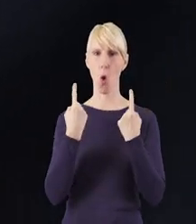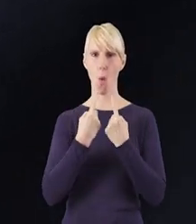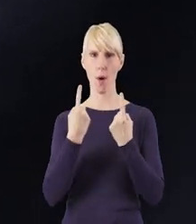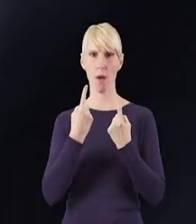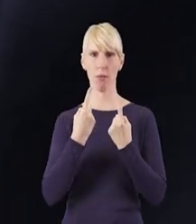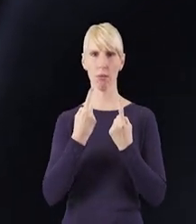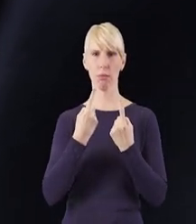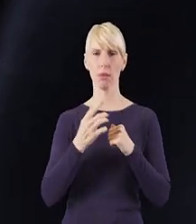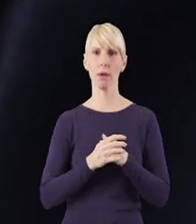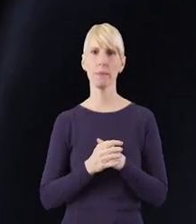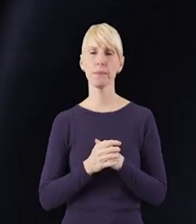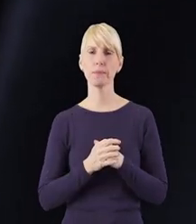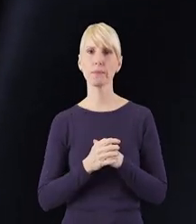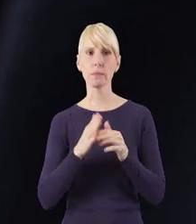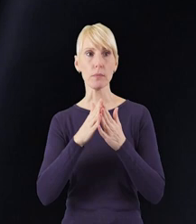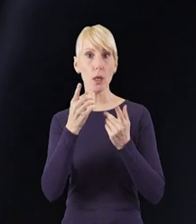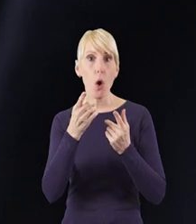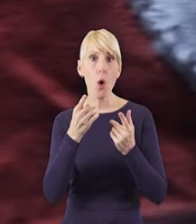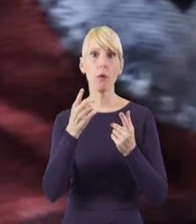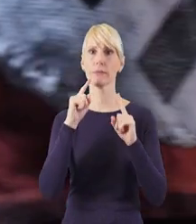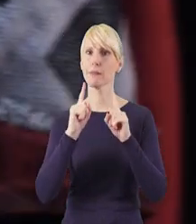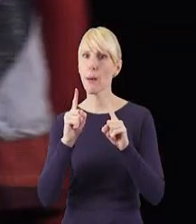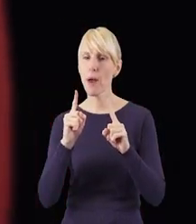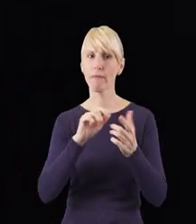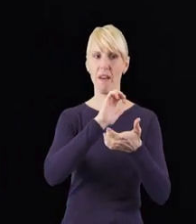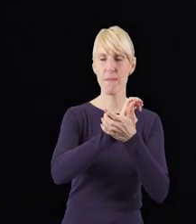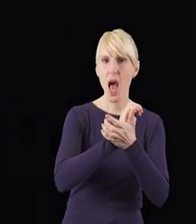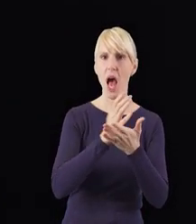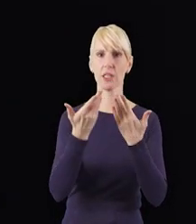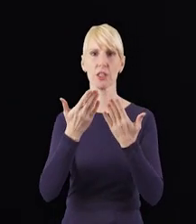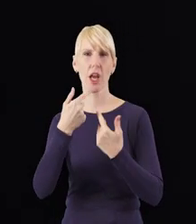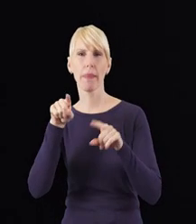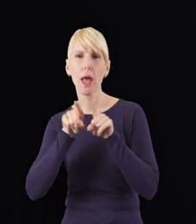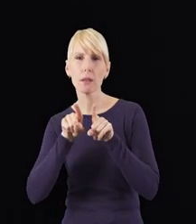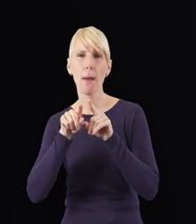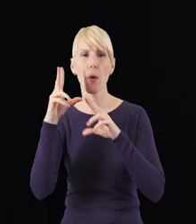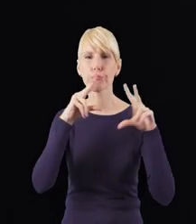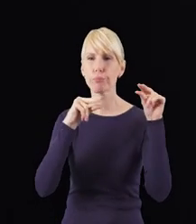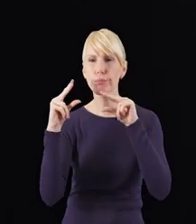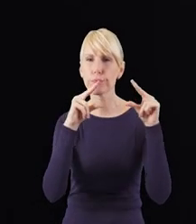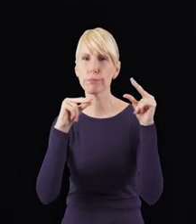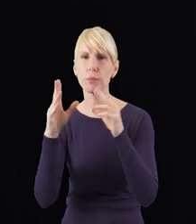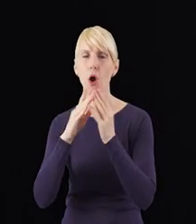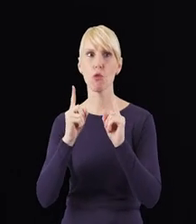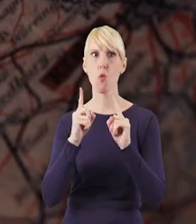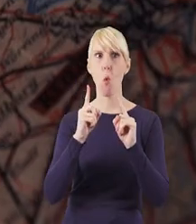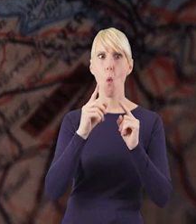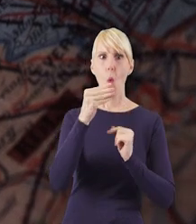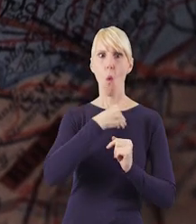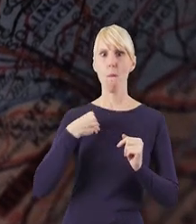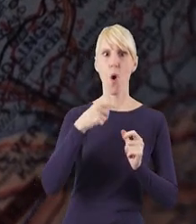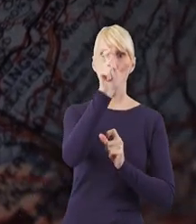prasie, radiu i metodą propagandy szeptanej przedstawiano Polaków jako przedwojennych